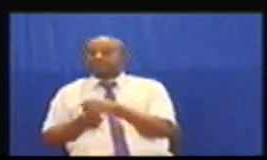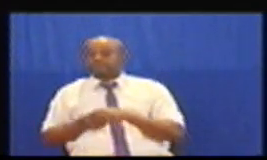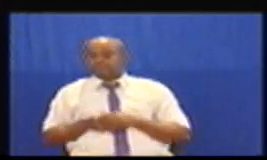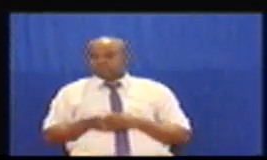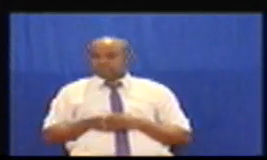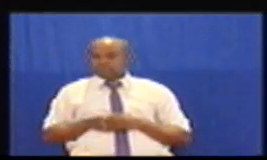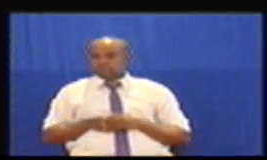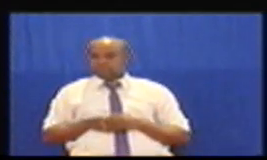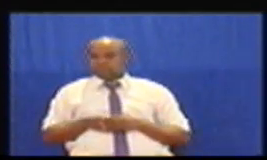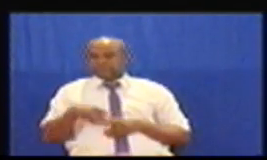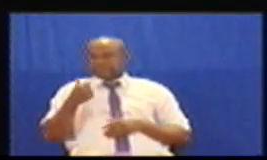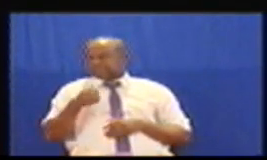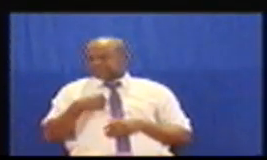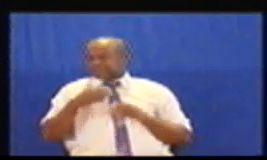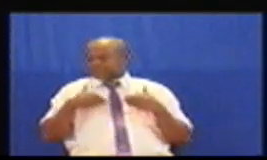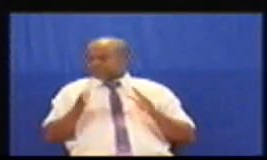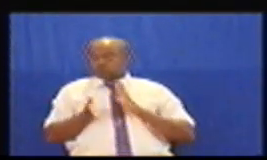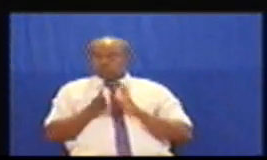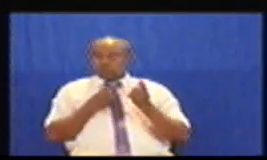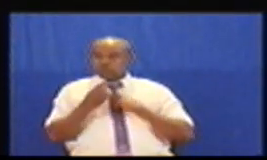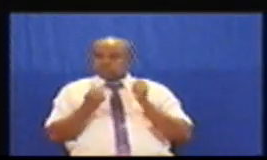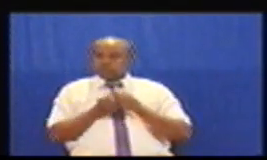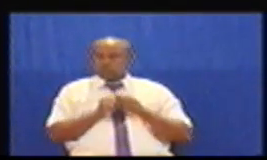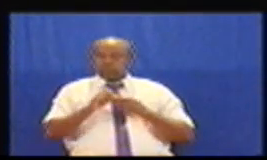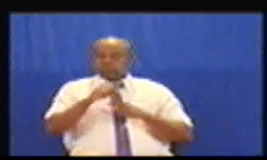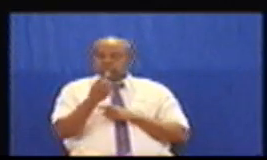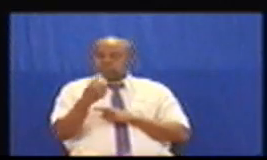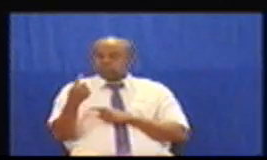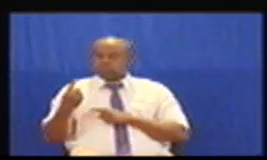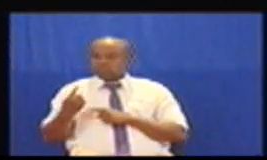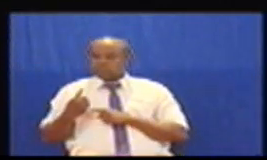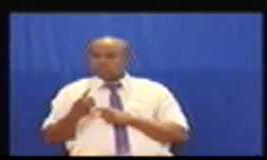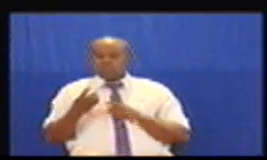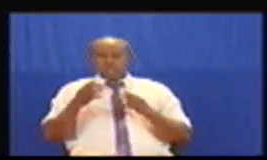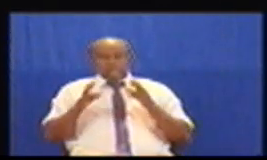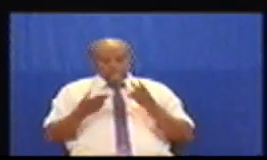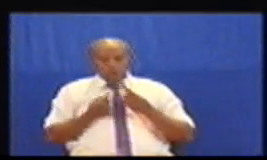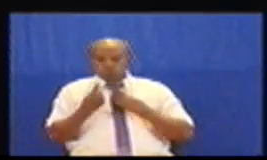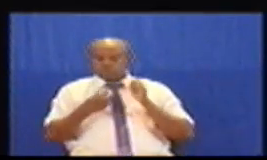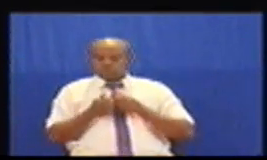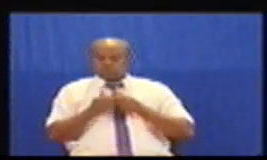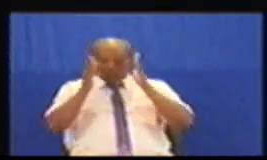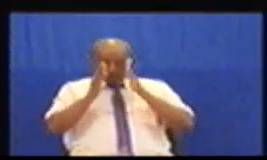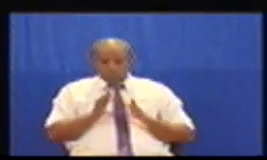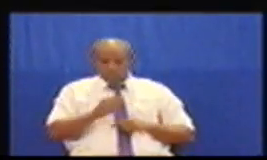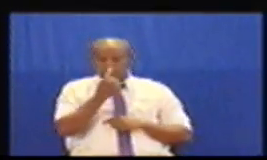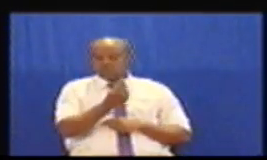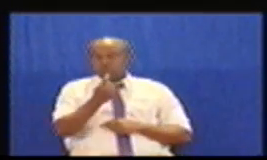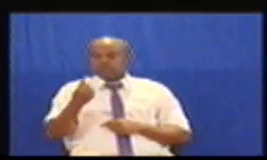Singependa kuanza kuzungumzia swala moja moja la mbunge moja moja, kwa